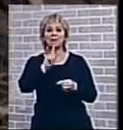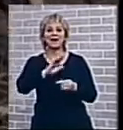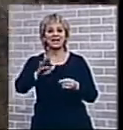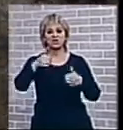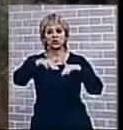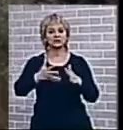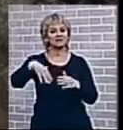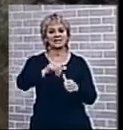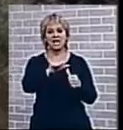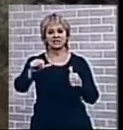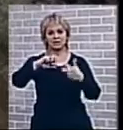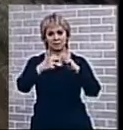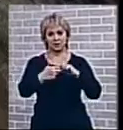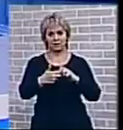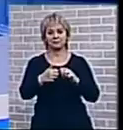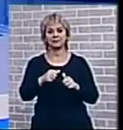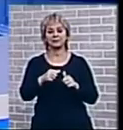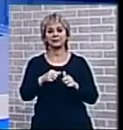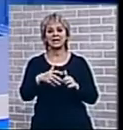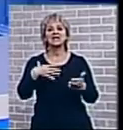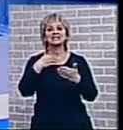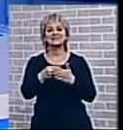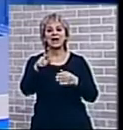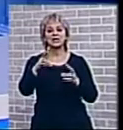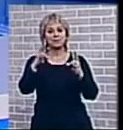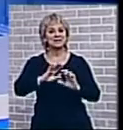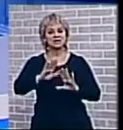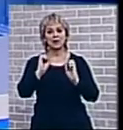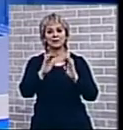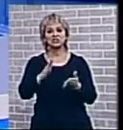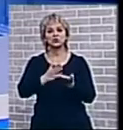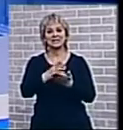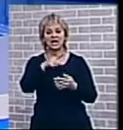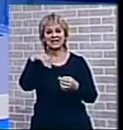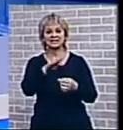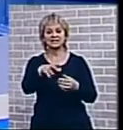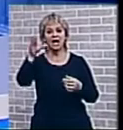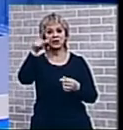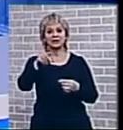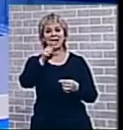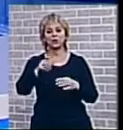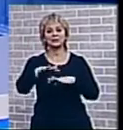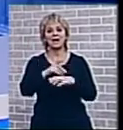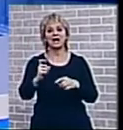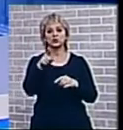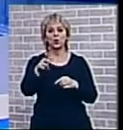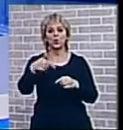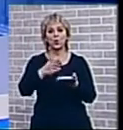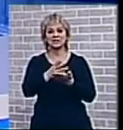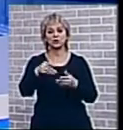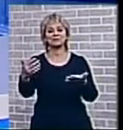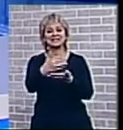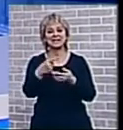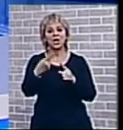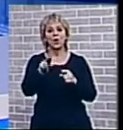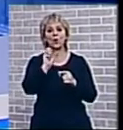не решатся все основные проблемы. Своих в беде не бросают. Сотрудники Российской академии народного хозяйства и госслужбы собрали